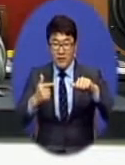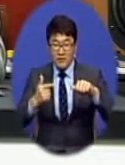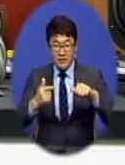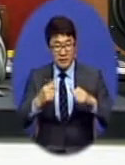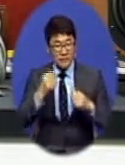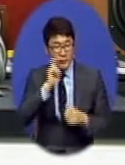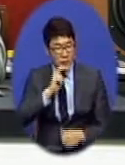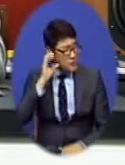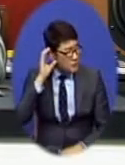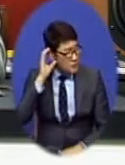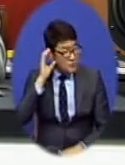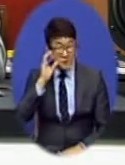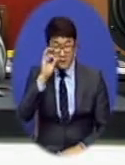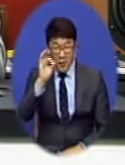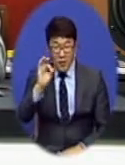참가자들의 노래를 들으시고